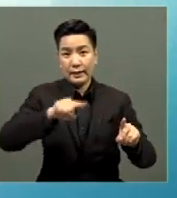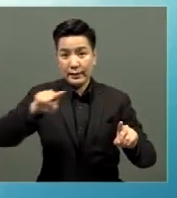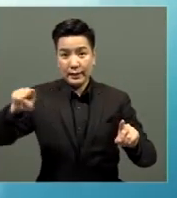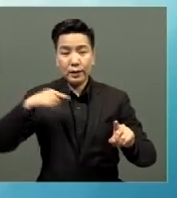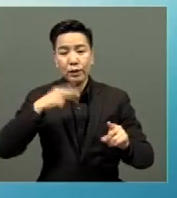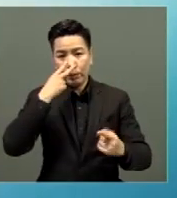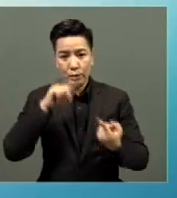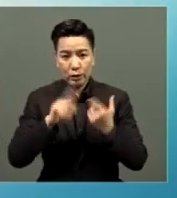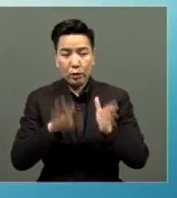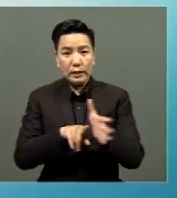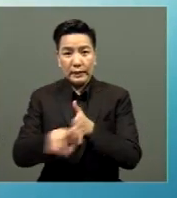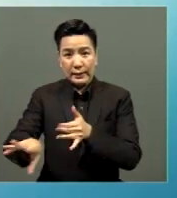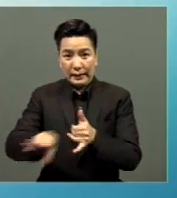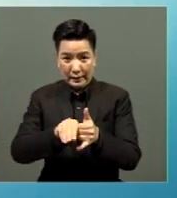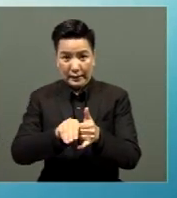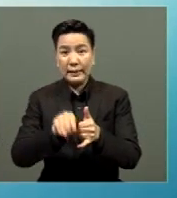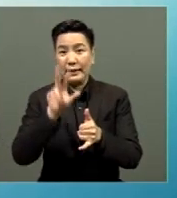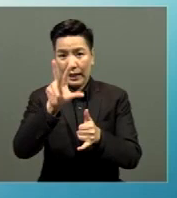คนนะครับก็มีรายละเอียดนะครับที่อยู่ในทางด้านของกราฟเส้นนะครับที่ทำให้เราเห็นว่าว่า3